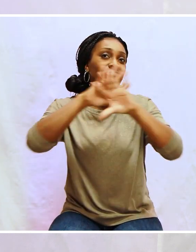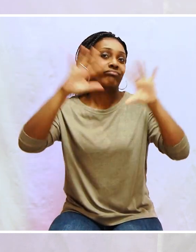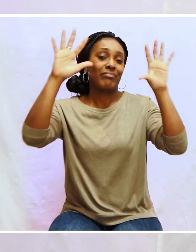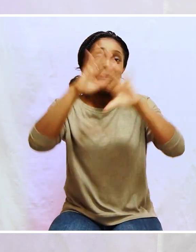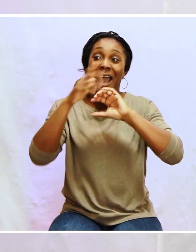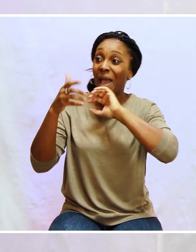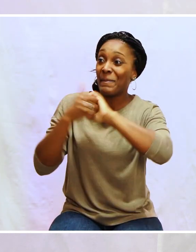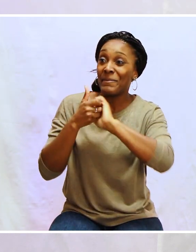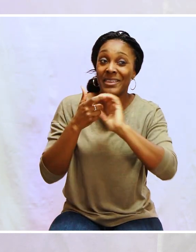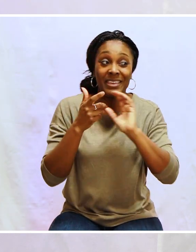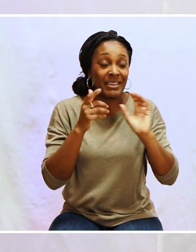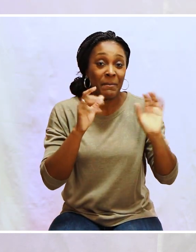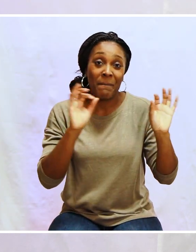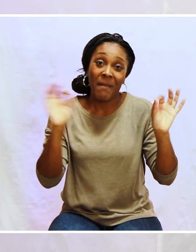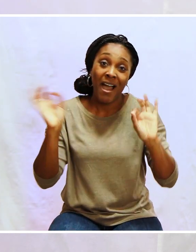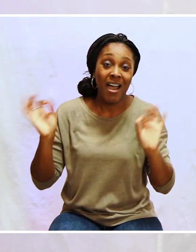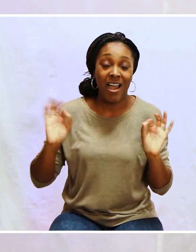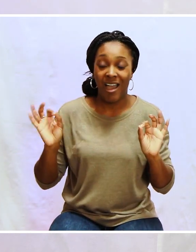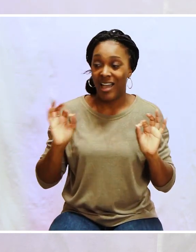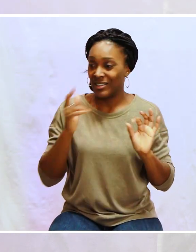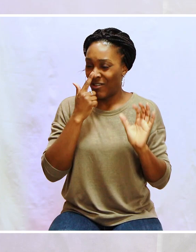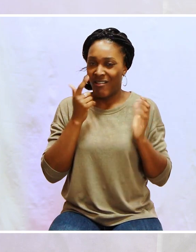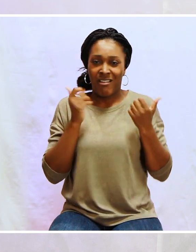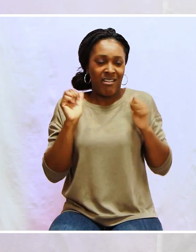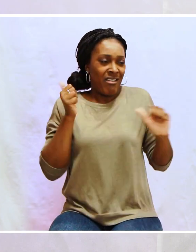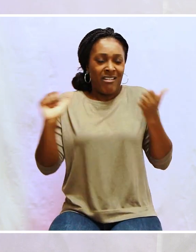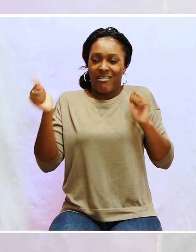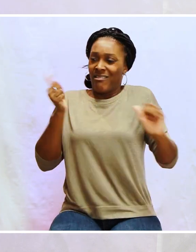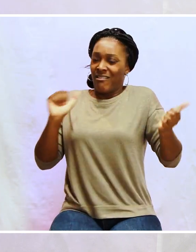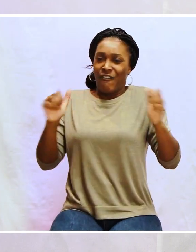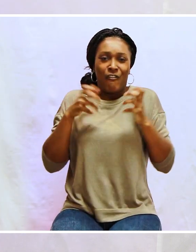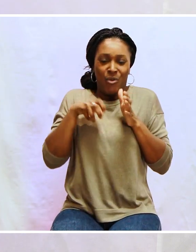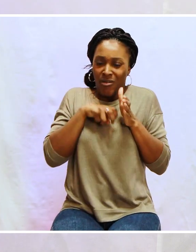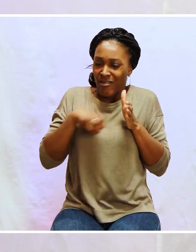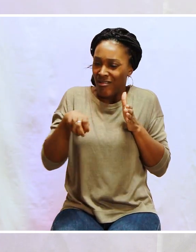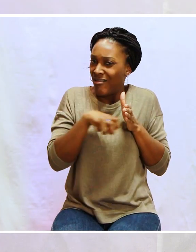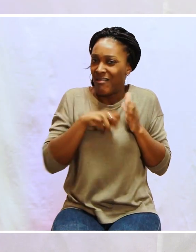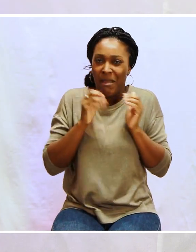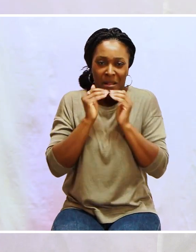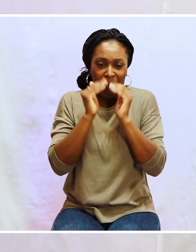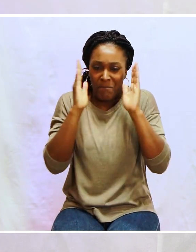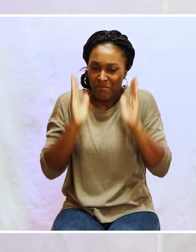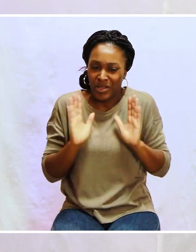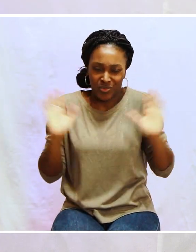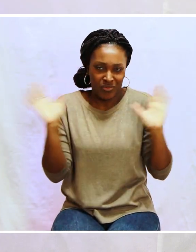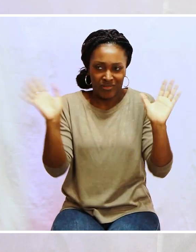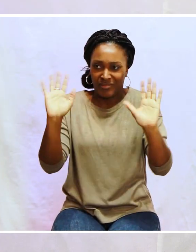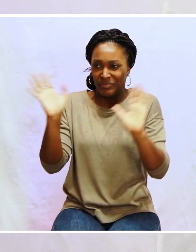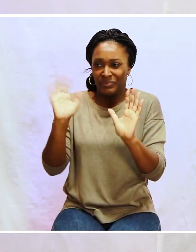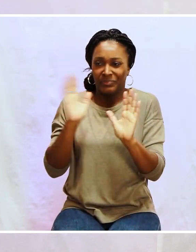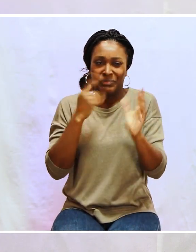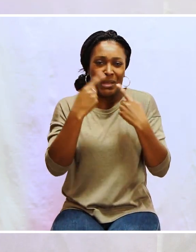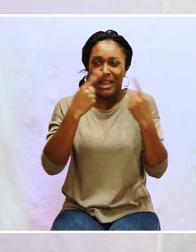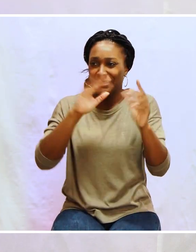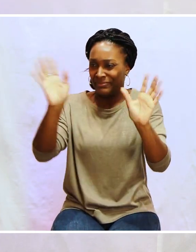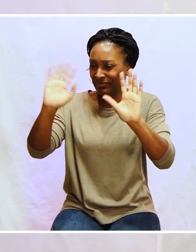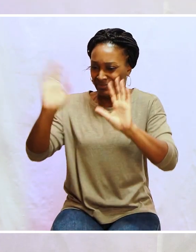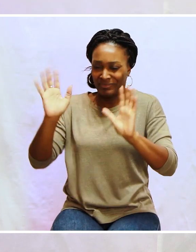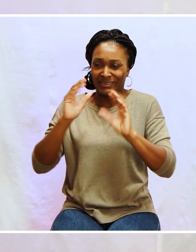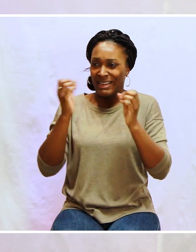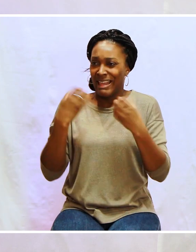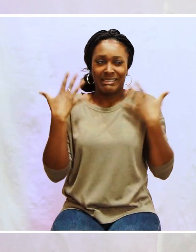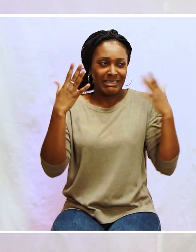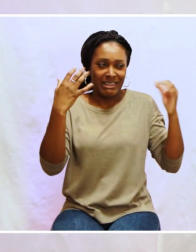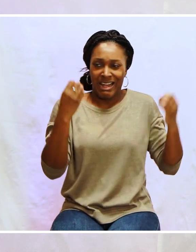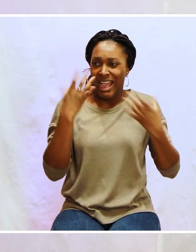cercle d'amis, on veut vivre chez soi, tranquillement dans son coin, on veut plus embêter personne, on veut plus que personne nous